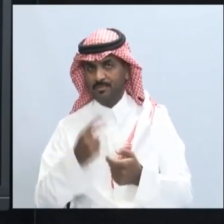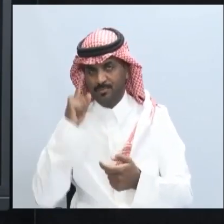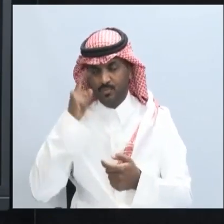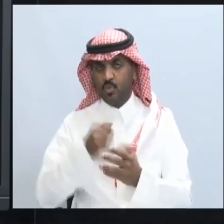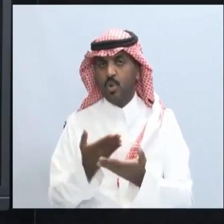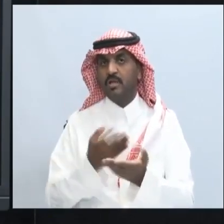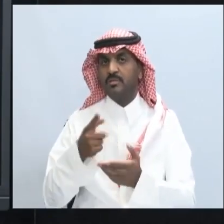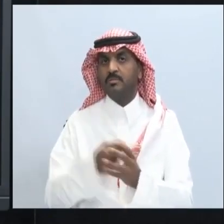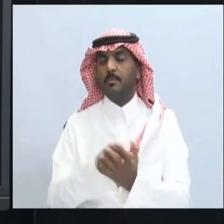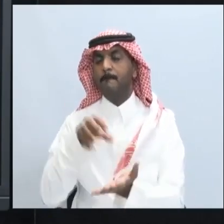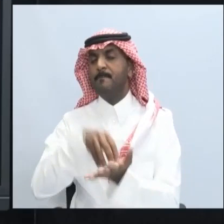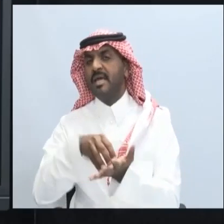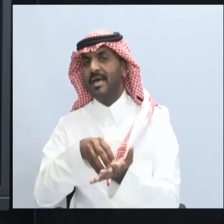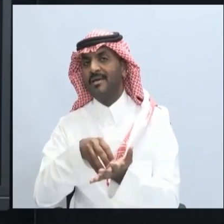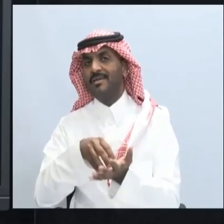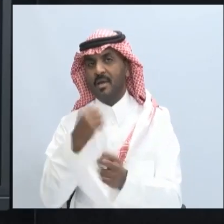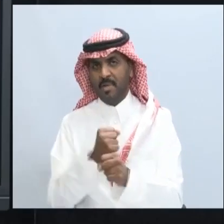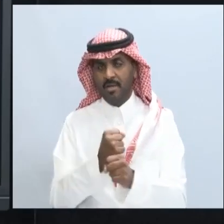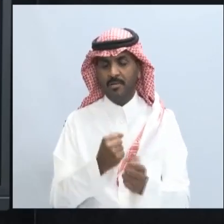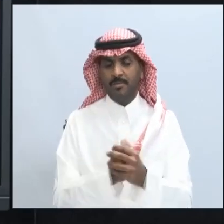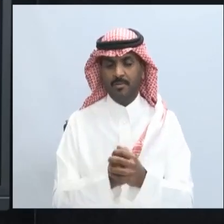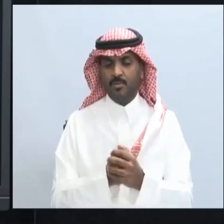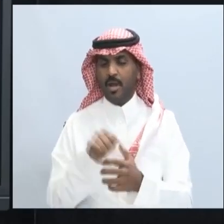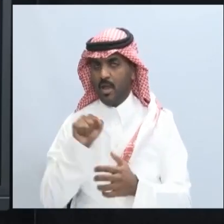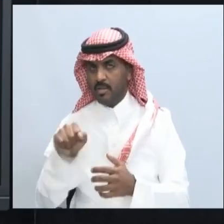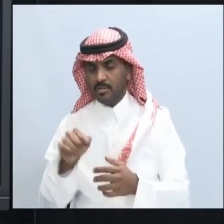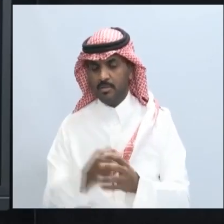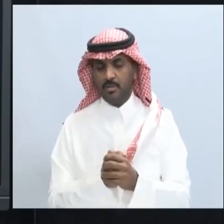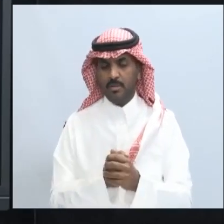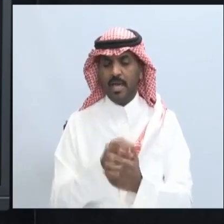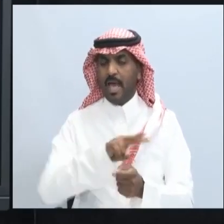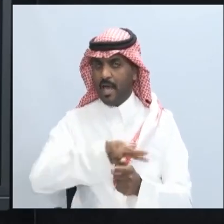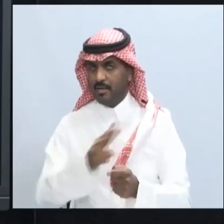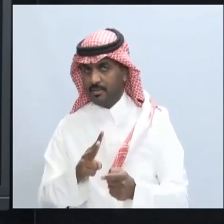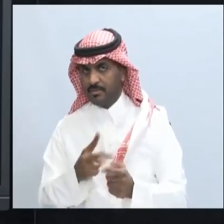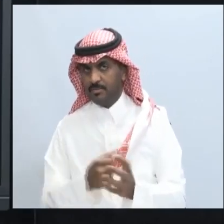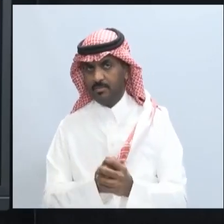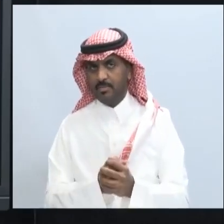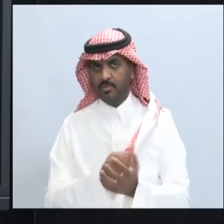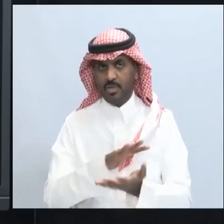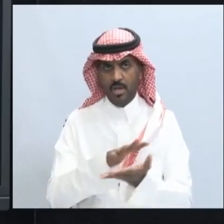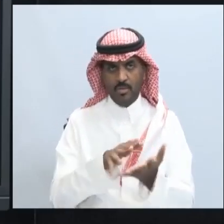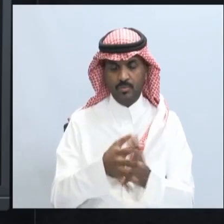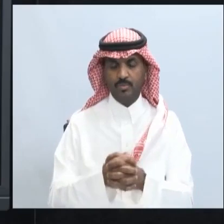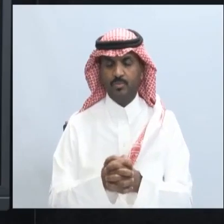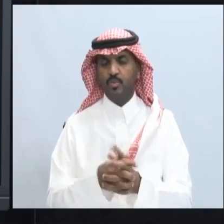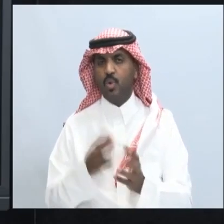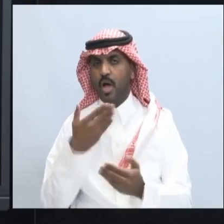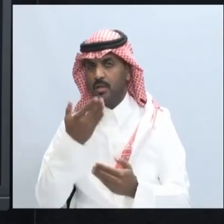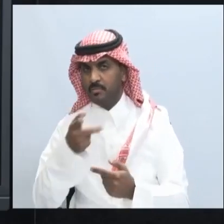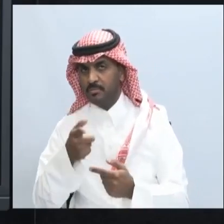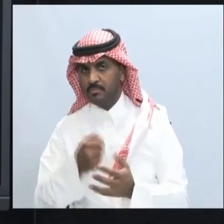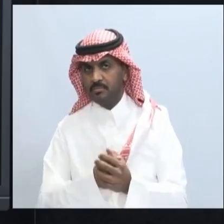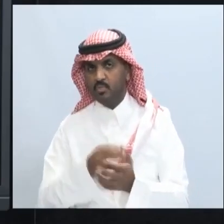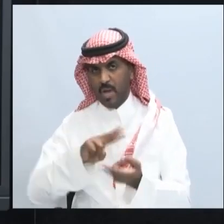يخاطب باعتباره موطن اعماله وموطنه الخاص بينما غير ذلك من الامور الاخرى فانه يخاطب باعتبار